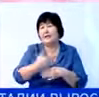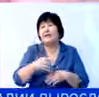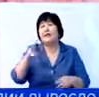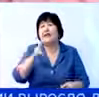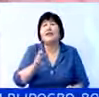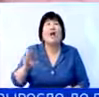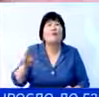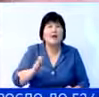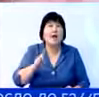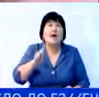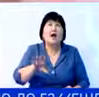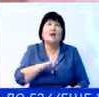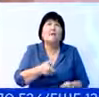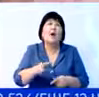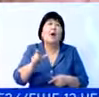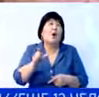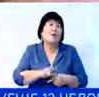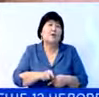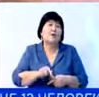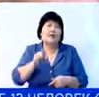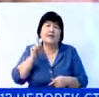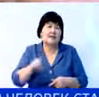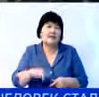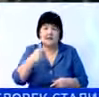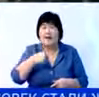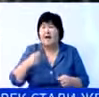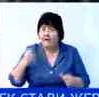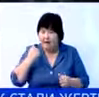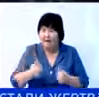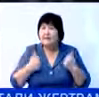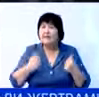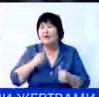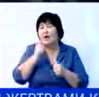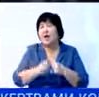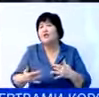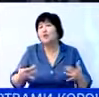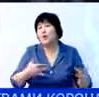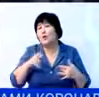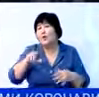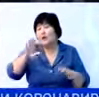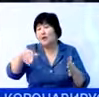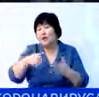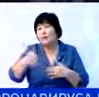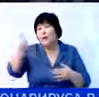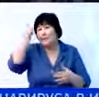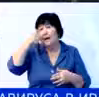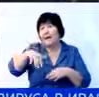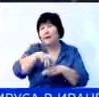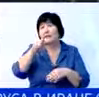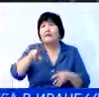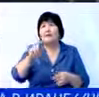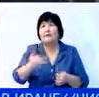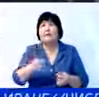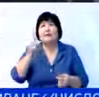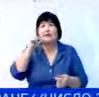бекежан ago она была очень требовательна к себе оттачивала каждую роль и потому до сих пор в памяти зрителей знаковые